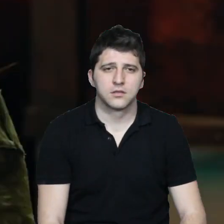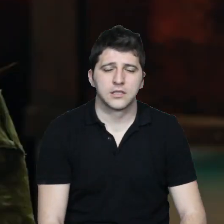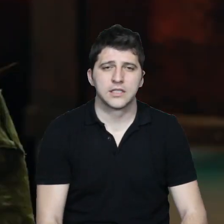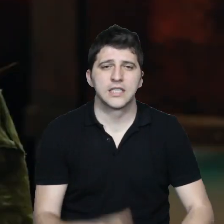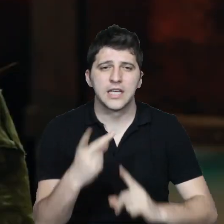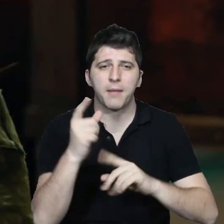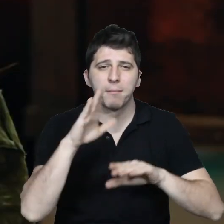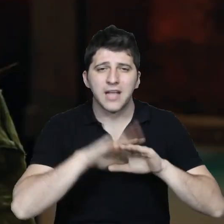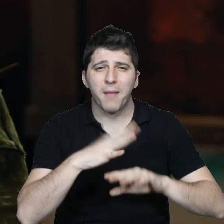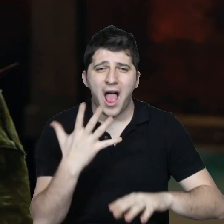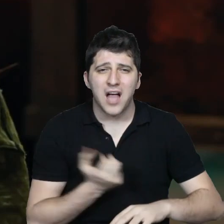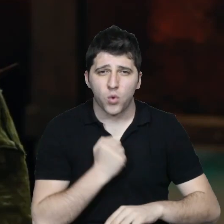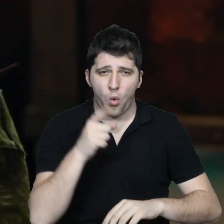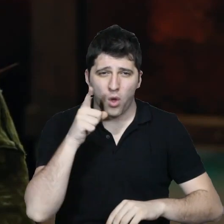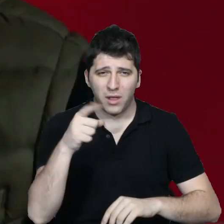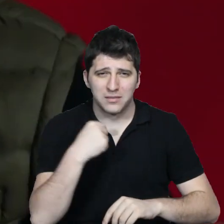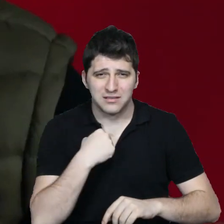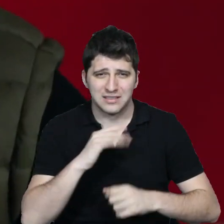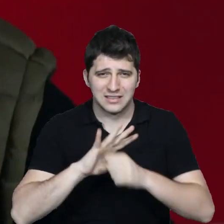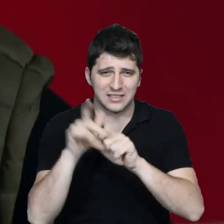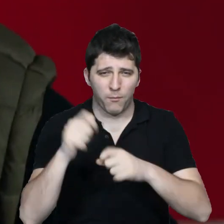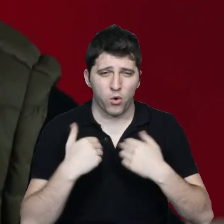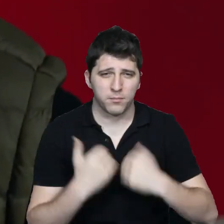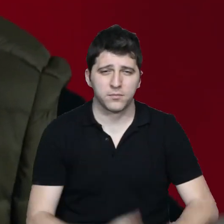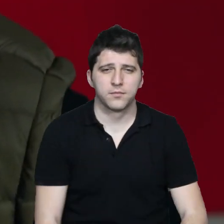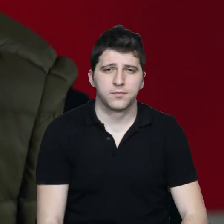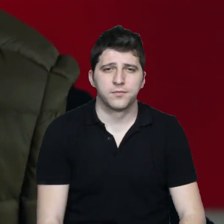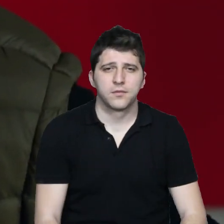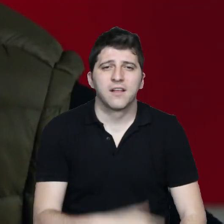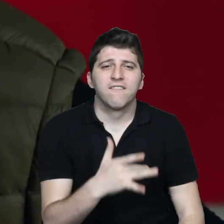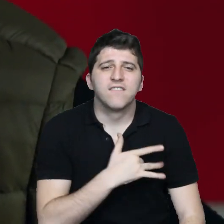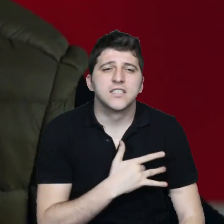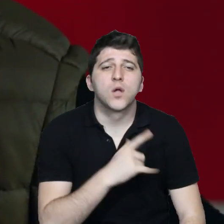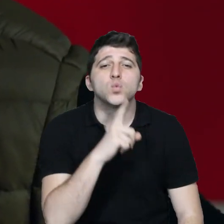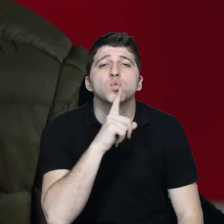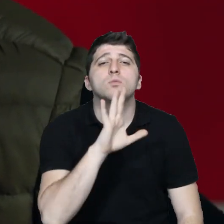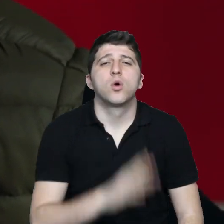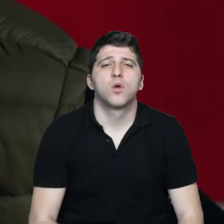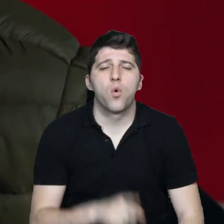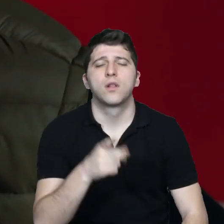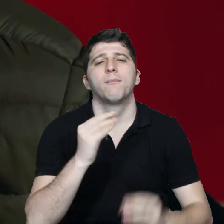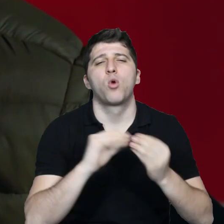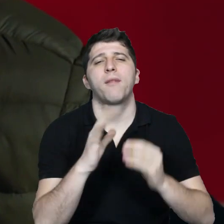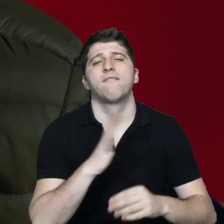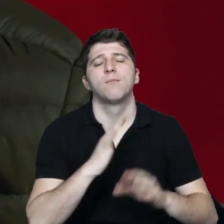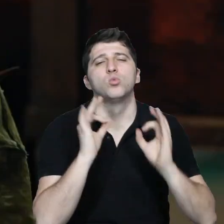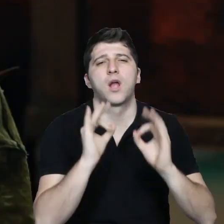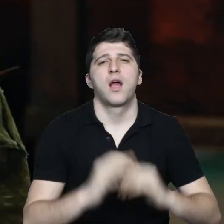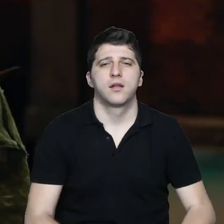İbrahim'in yaptıklarının acısını onlardan mı çıkarıyorum acaba? Vicdanın susmuyorsa orada bir soğum vardır